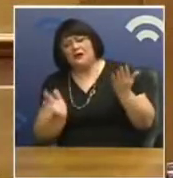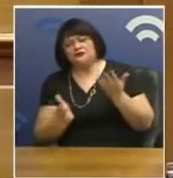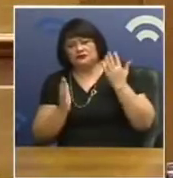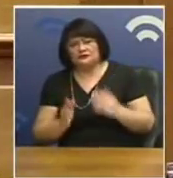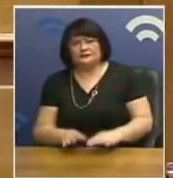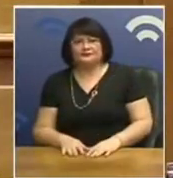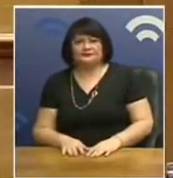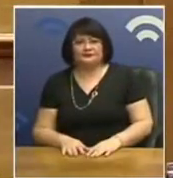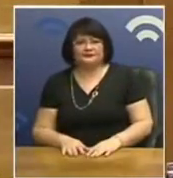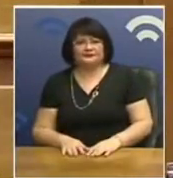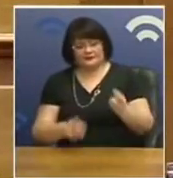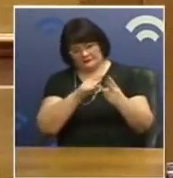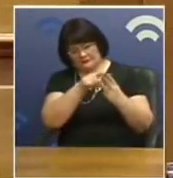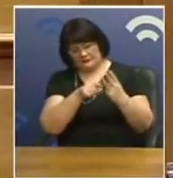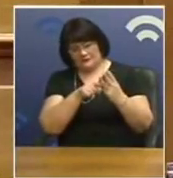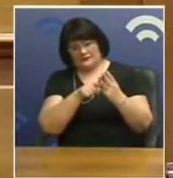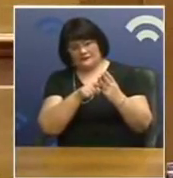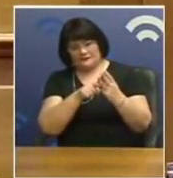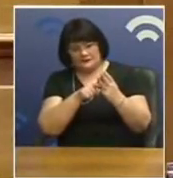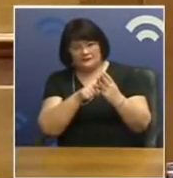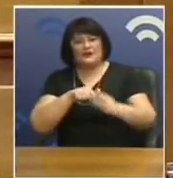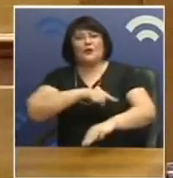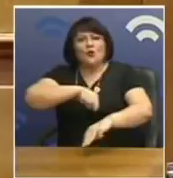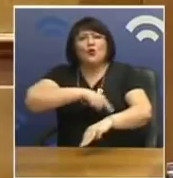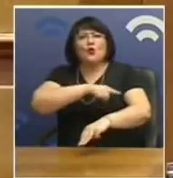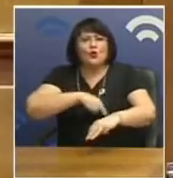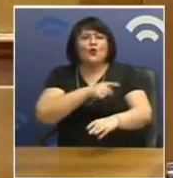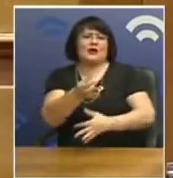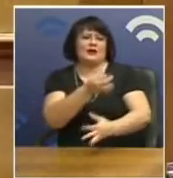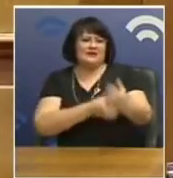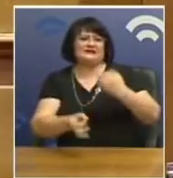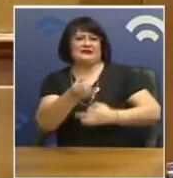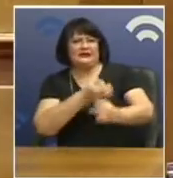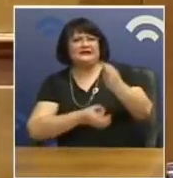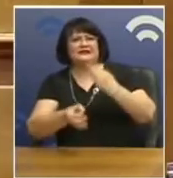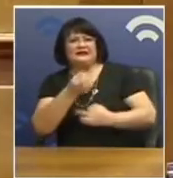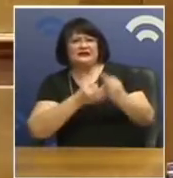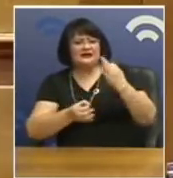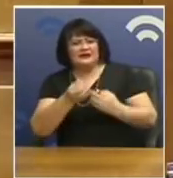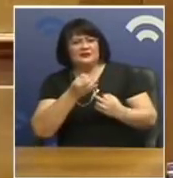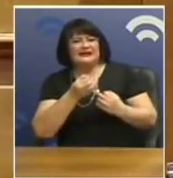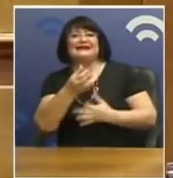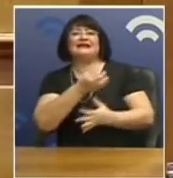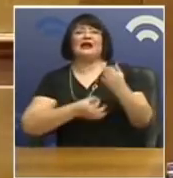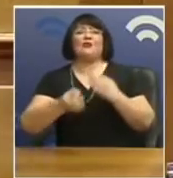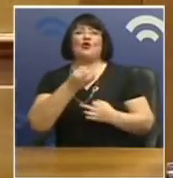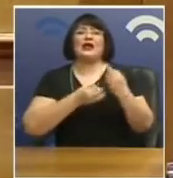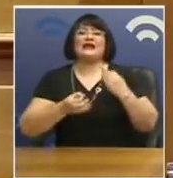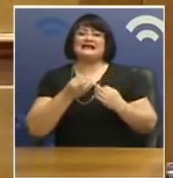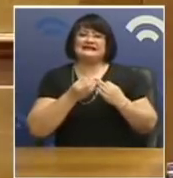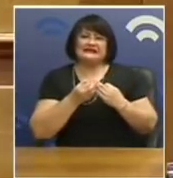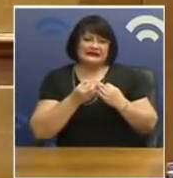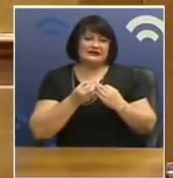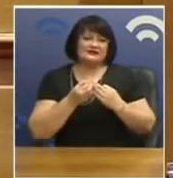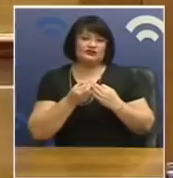ένα. Σπαταλήσατε το μεγαλύτερο χρόνο της τοποθέτησής σας να μας εξηγείτε με σχηντηλό τρόπο